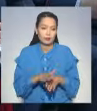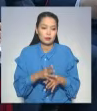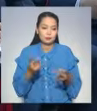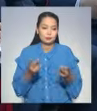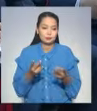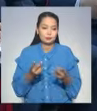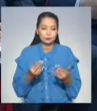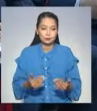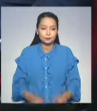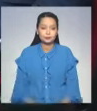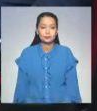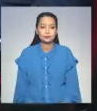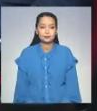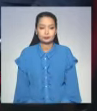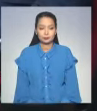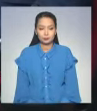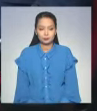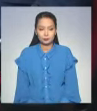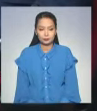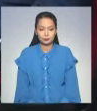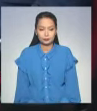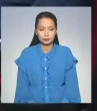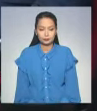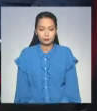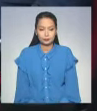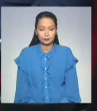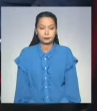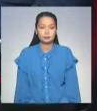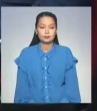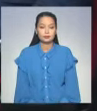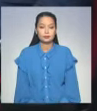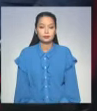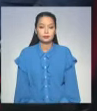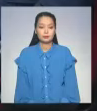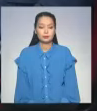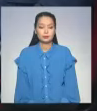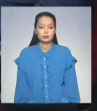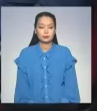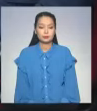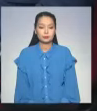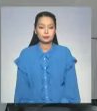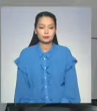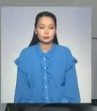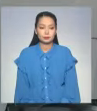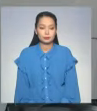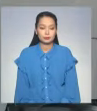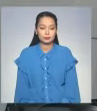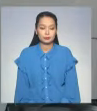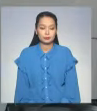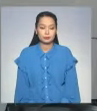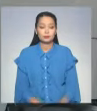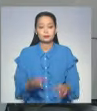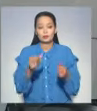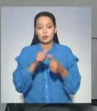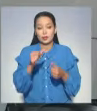Более того, образовались криминальные схемы ввоза иностранных машин и постановки их на учет с участием сотрудников полиции. Бұдан